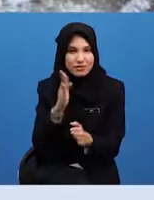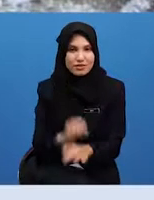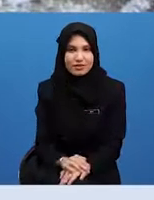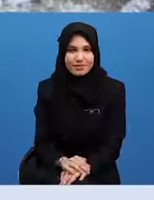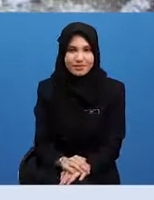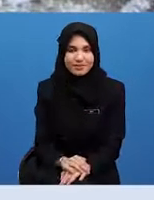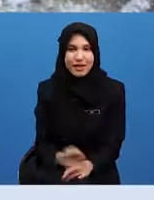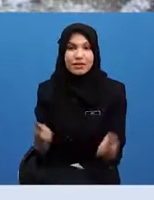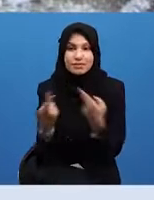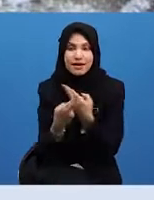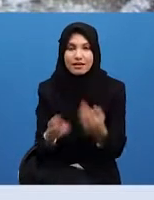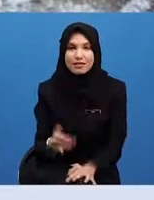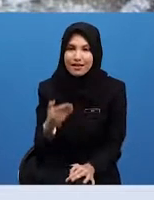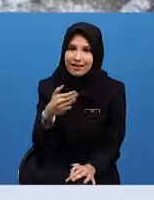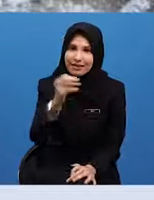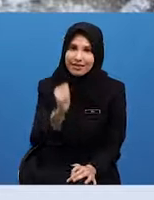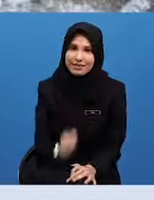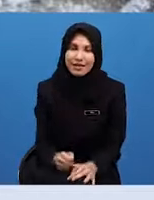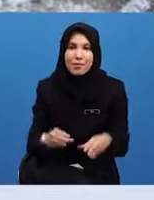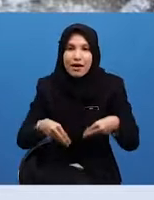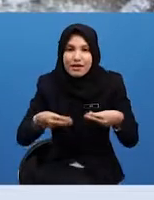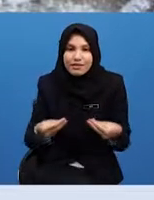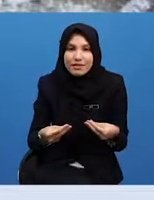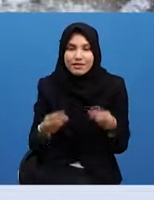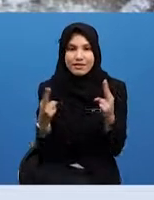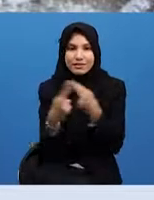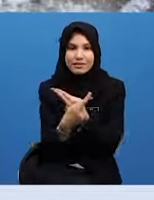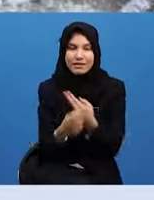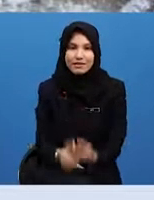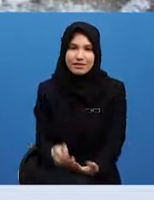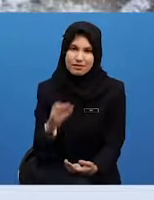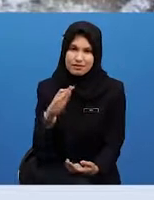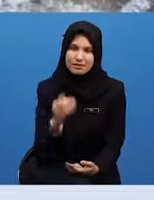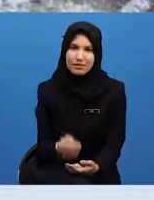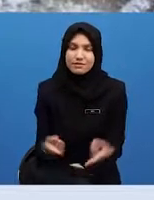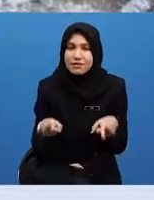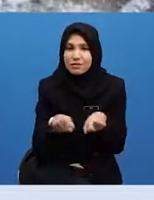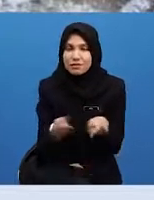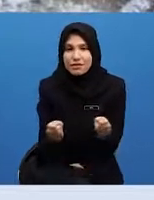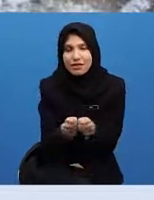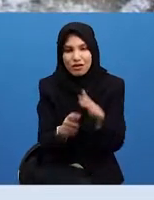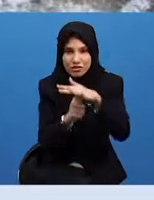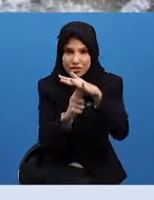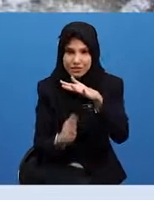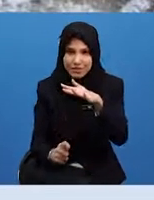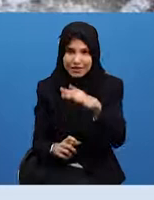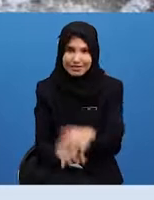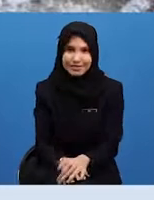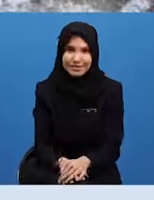sangkar tenakan ikan. Bagaimanakah sangkar ikan tenakan berkaitan dengan konsep